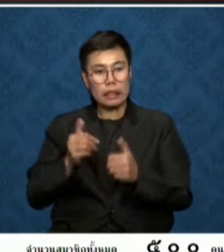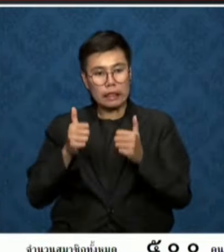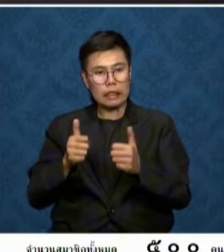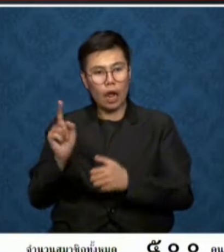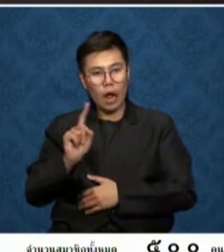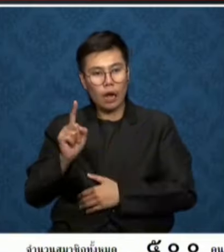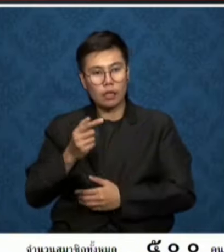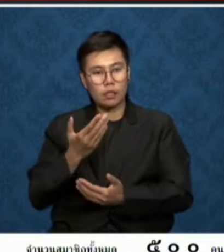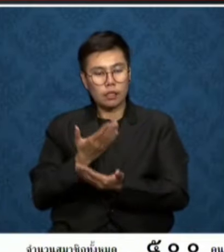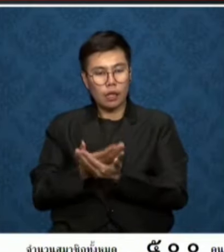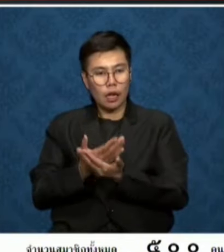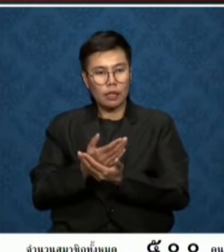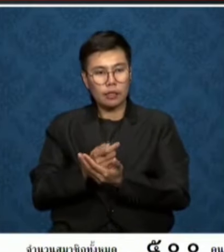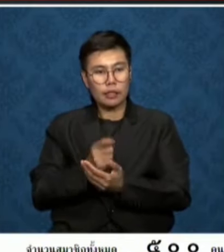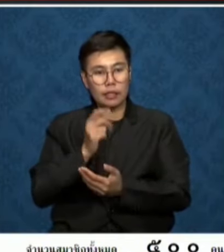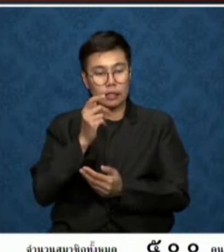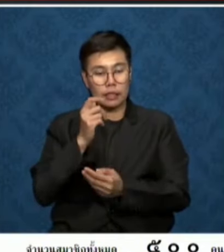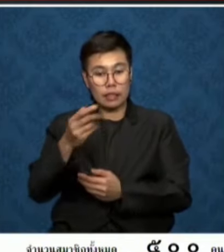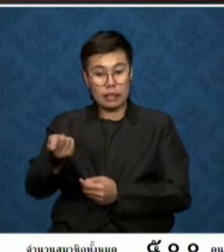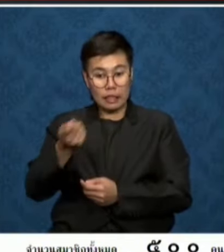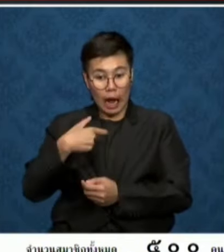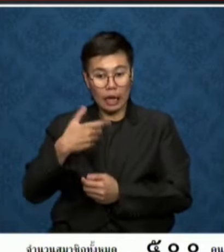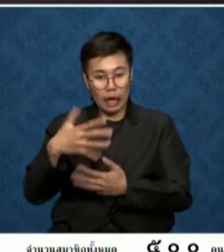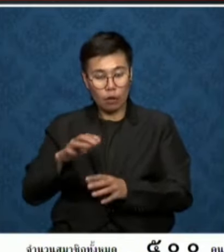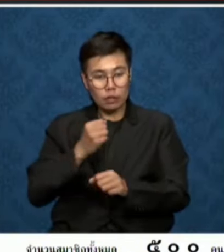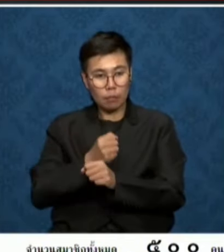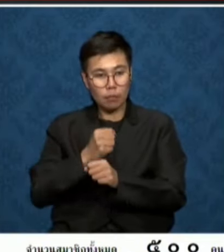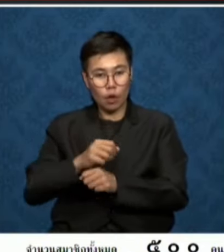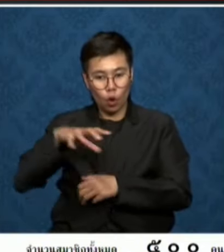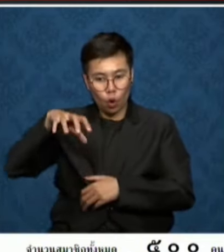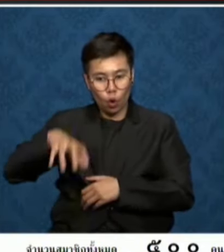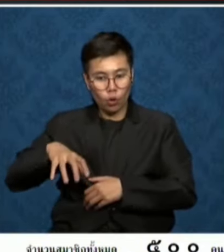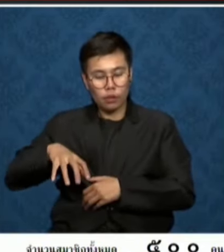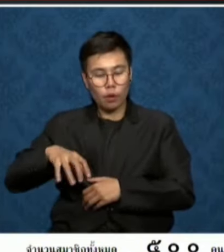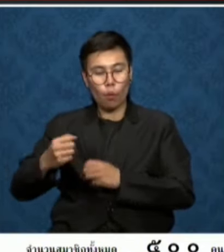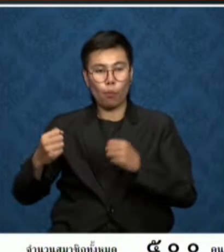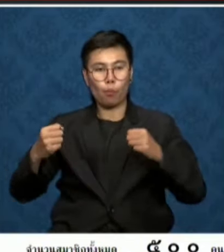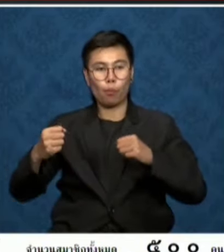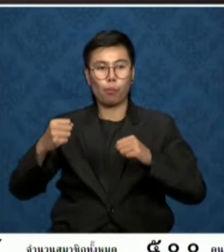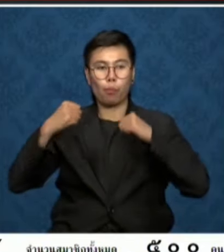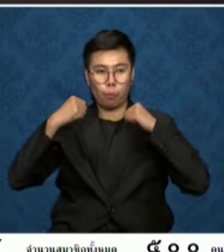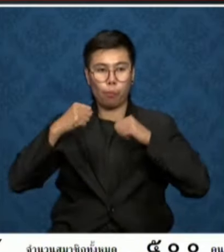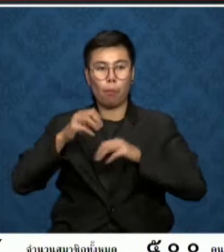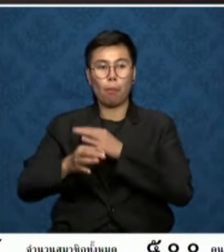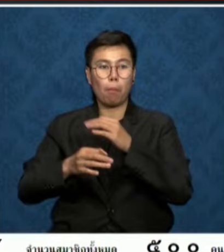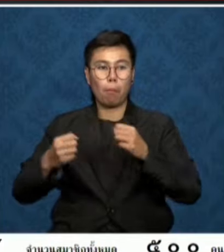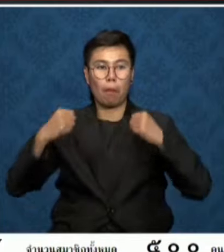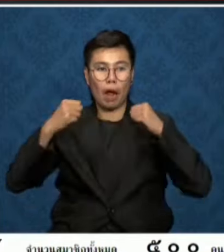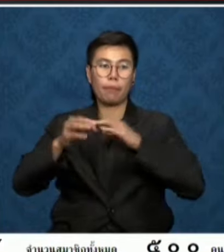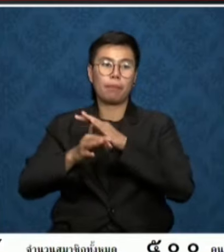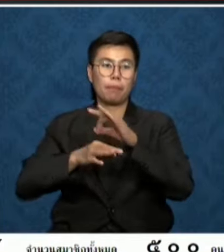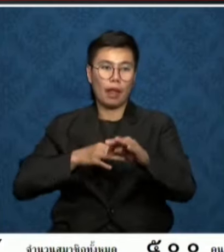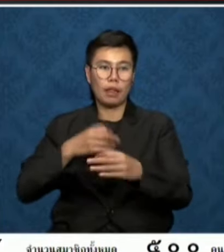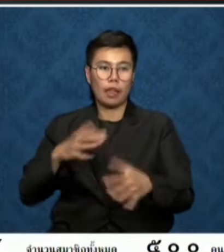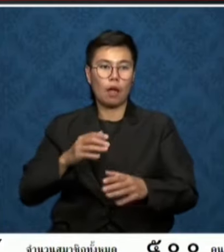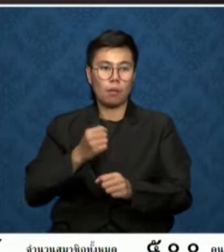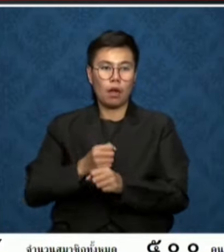การเก็บเงินจากโรงไฟฟ้าที่ปล่อยมลพิษมาสร้างโรงไฟฟ้าพลังงานทดแทนรวมไปถึงโรงไฟฟ้าในพื้นที่ที่ห่างไ